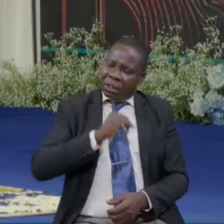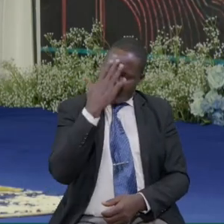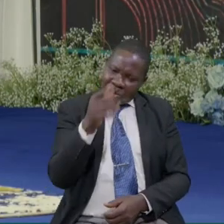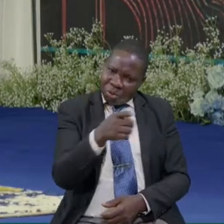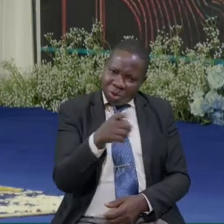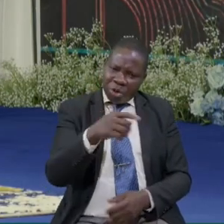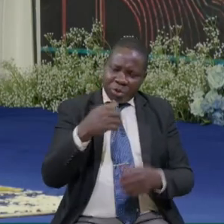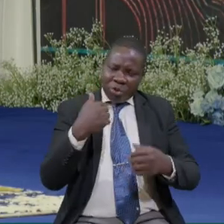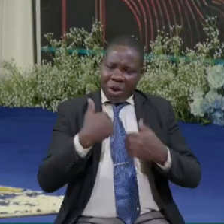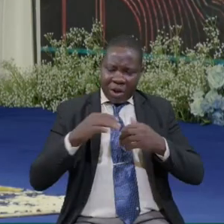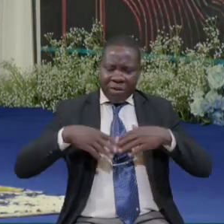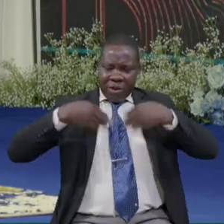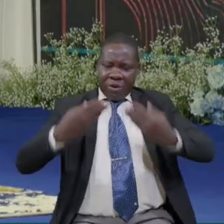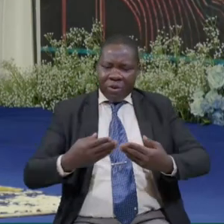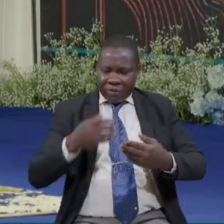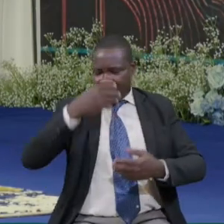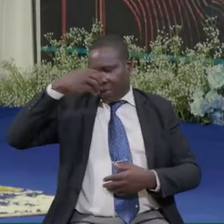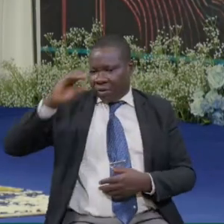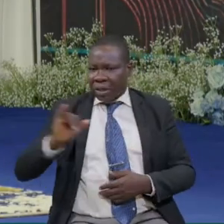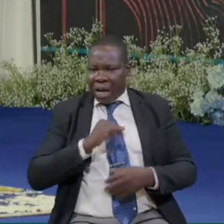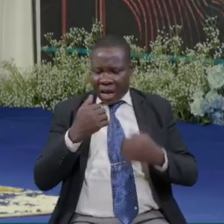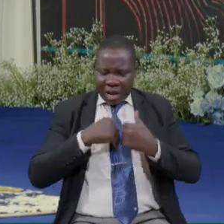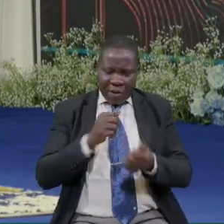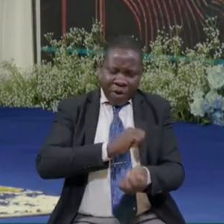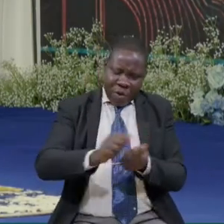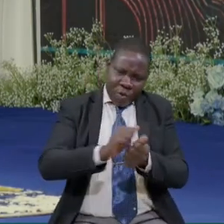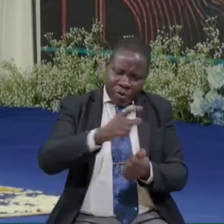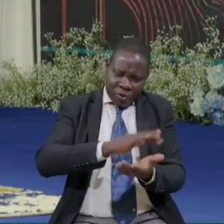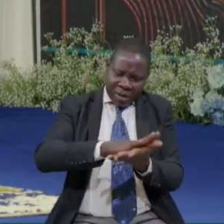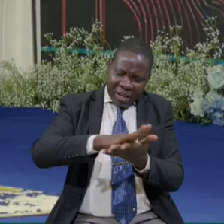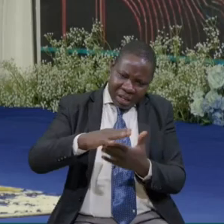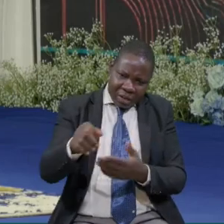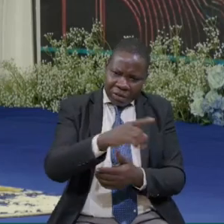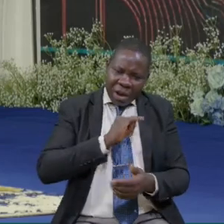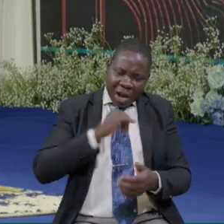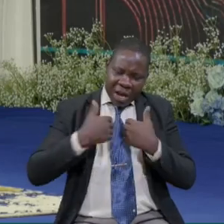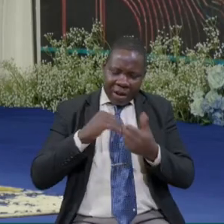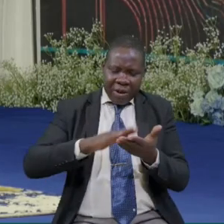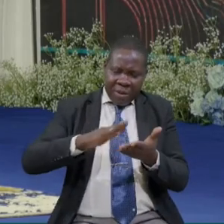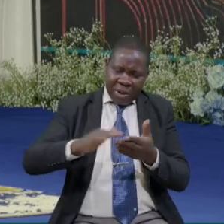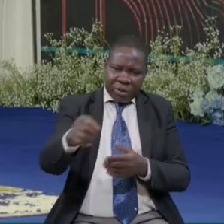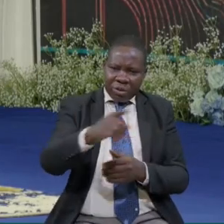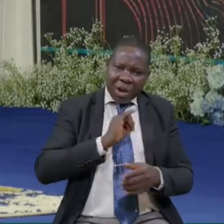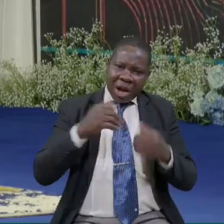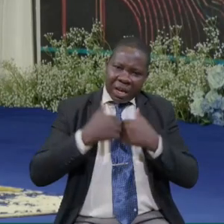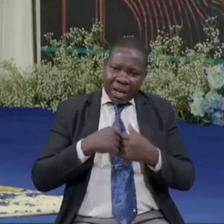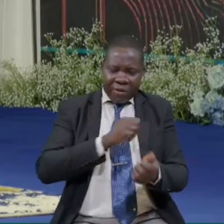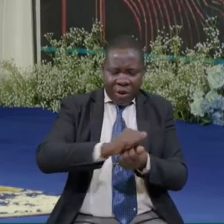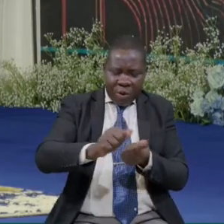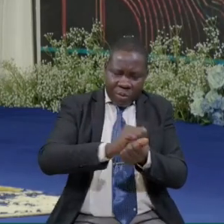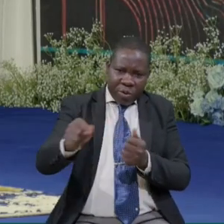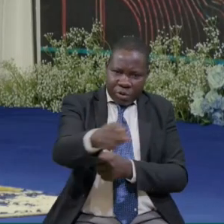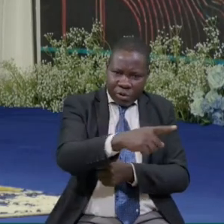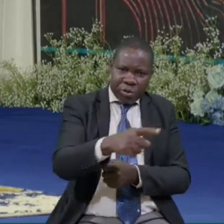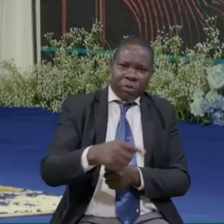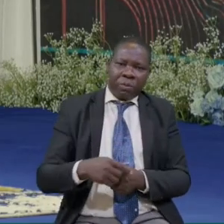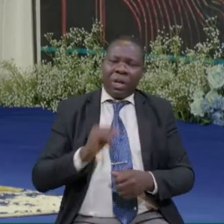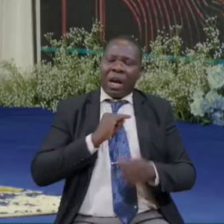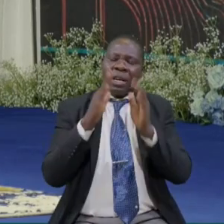confessé, tu as abandonné, je t'ai lavé, je t'ai purifié, je t'ai pardonné. Alors, je t'ai mis à